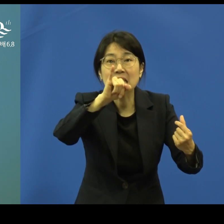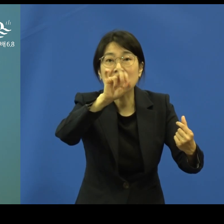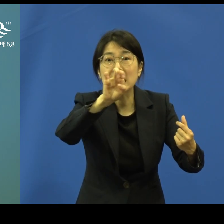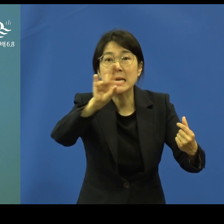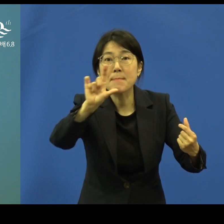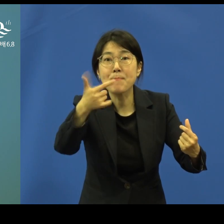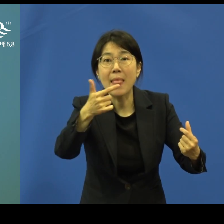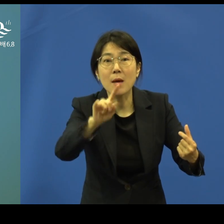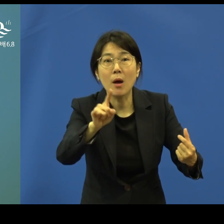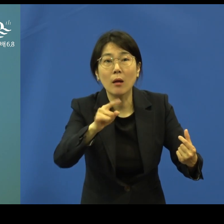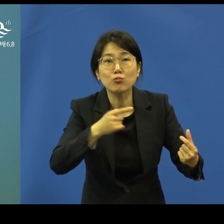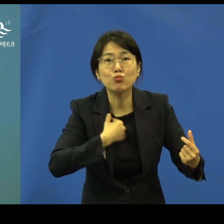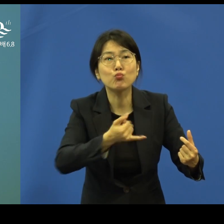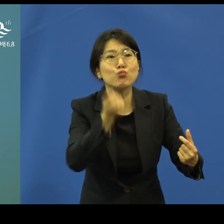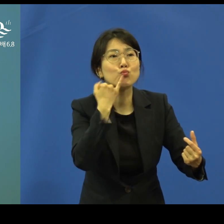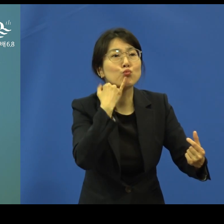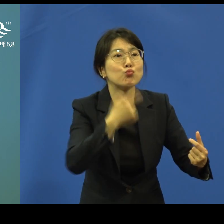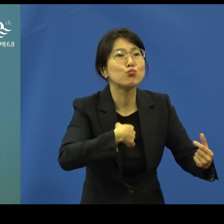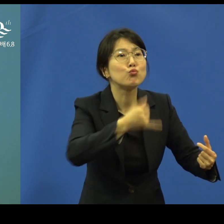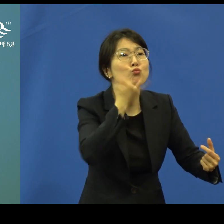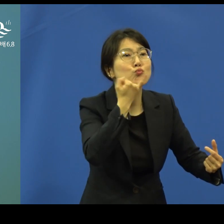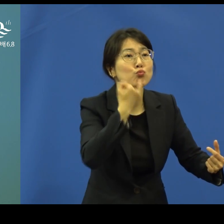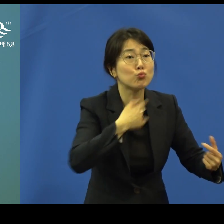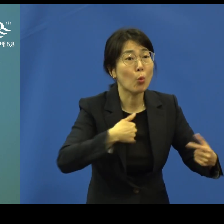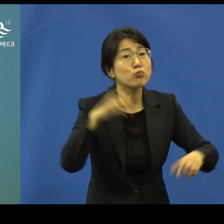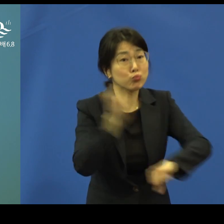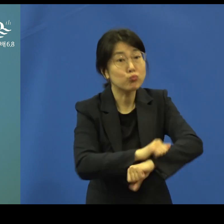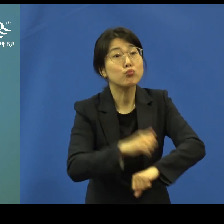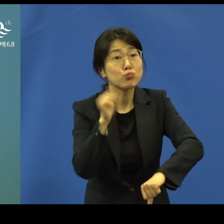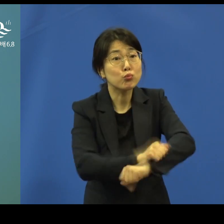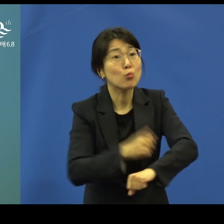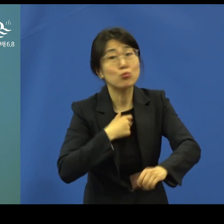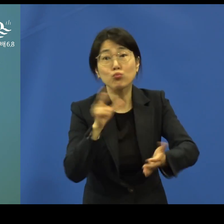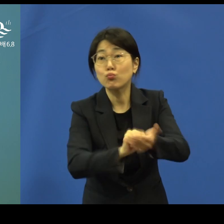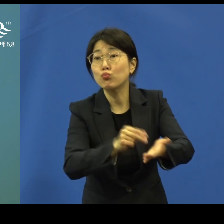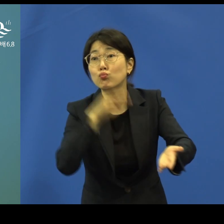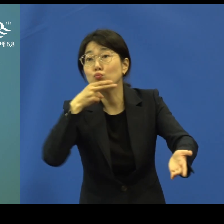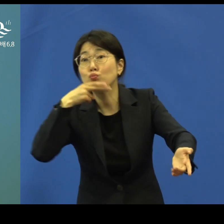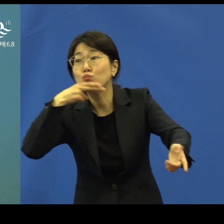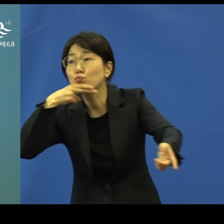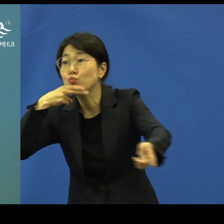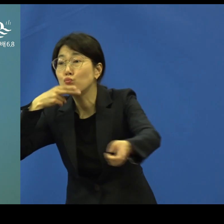외적인 활동으로 자기를 오히려 합리화하고 자기가 잘하고 있다고, 나는 문제가 없다고.